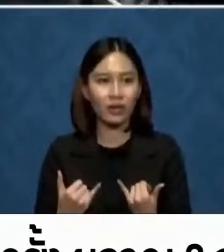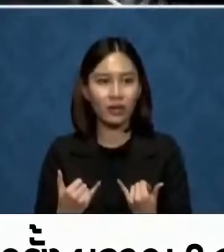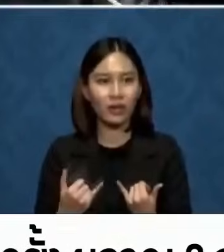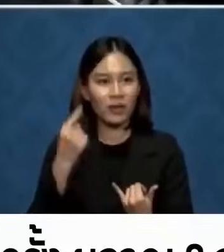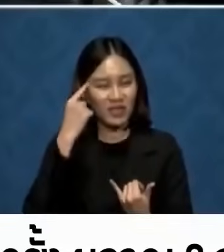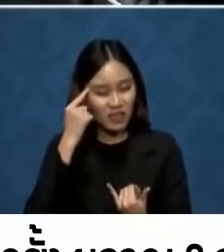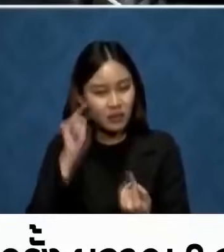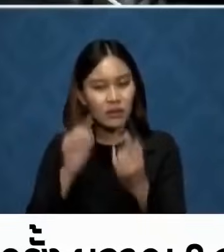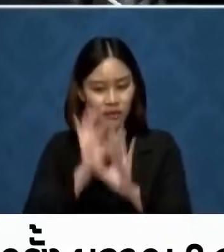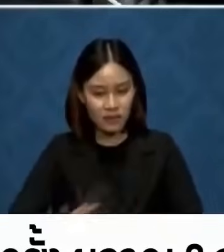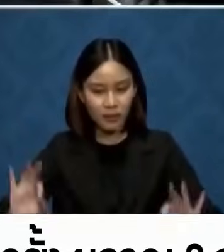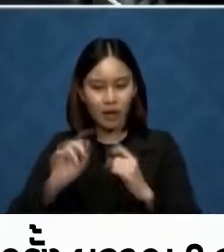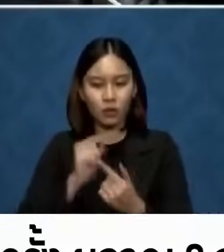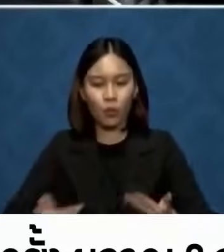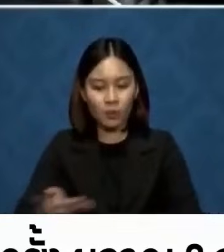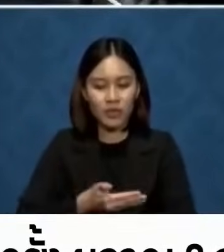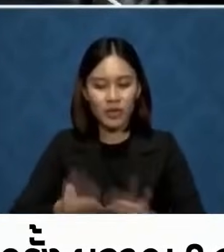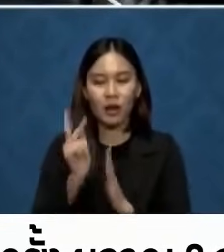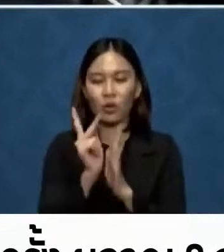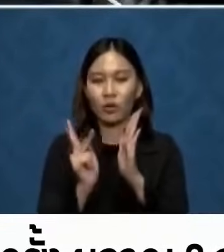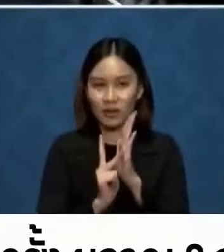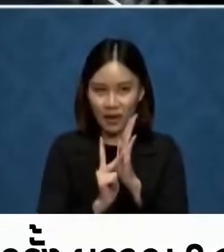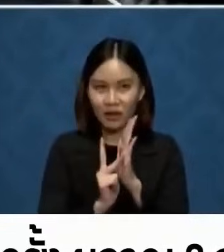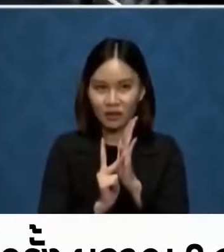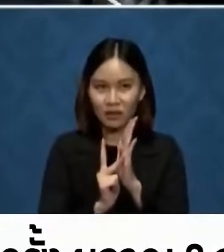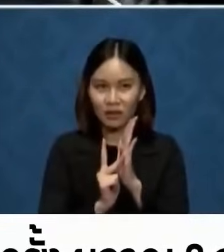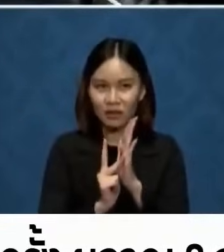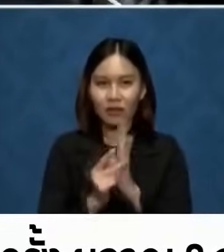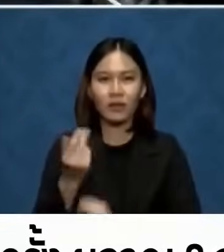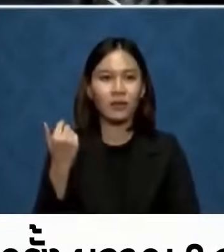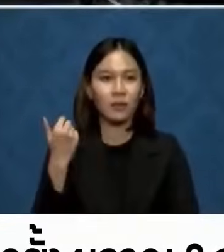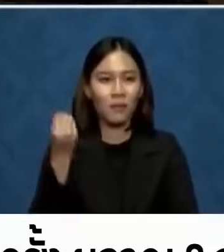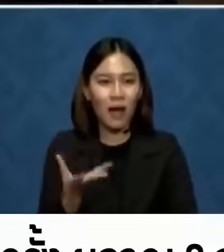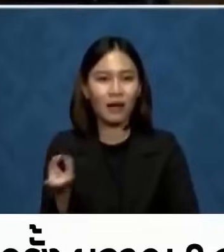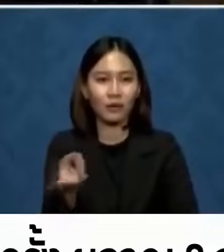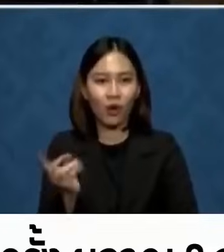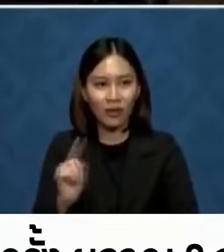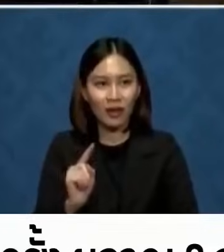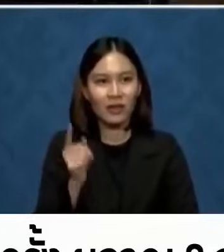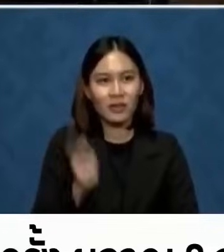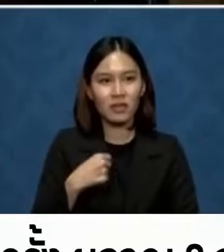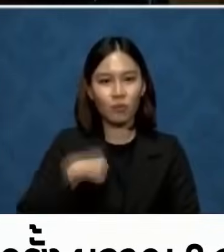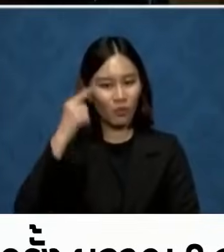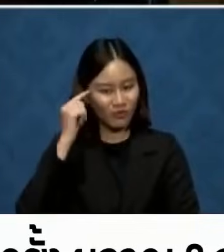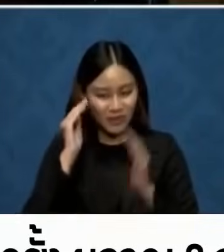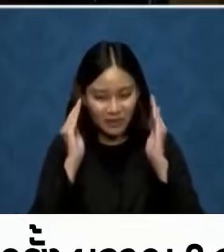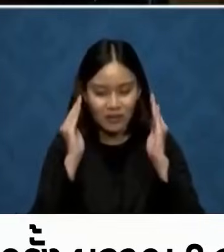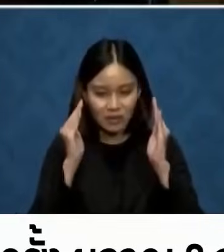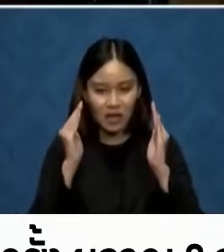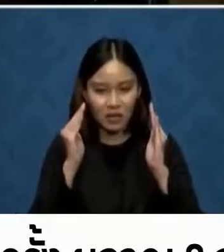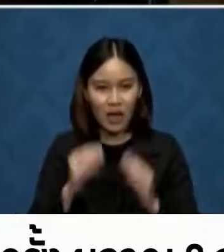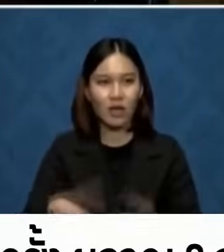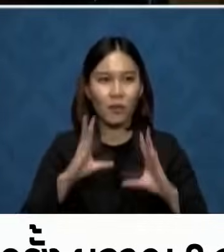บาทนี่ไงเคยพูดเอาไว้ทำไมเป็นเองเนี่ยคุณอดิศรเอี่ยมสะอาดครับพูดถึงกรณีเหตุการสภา่มเมื่อ 13